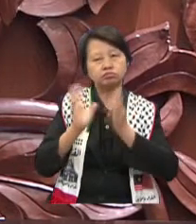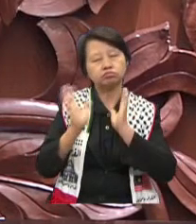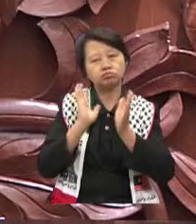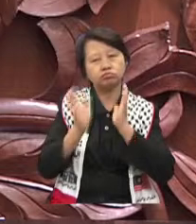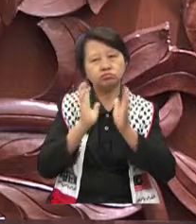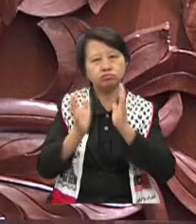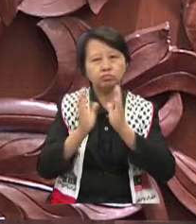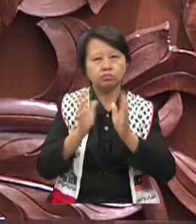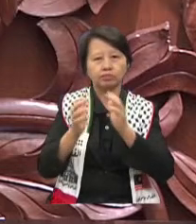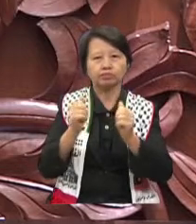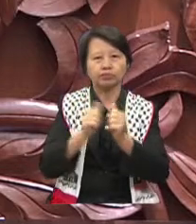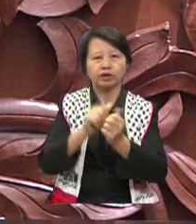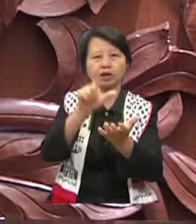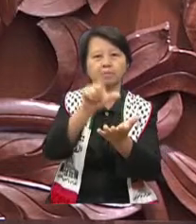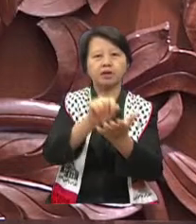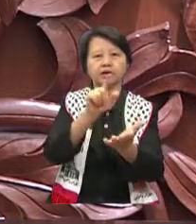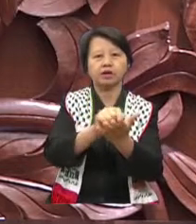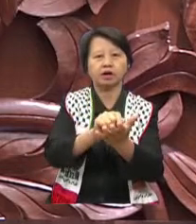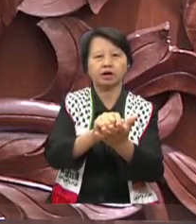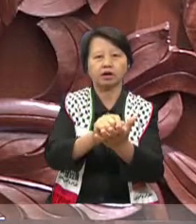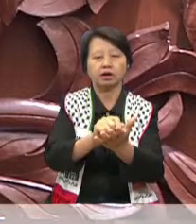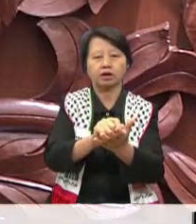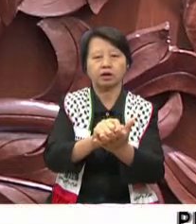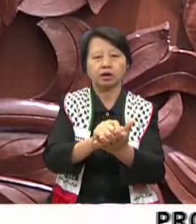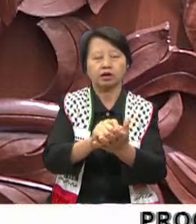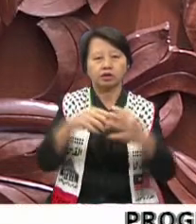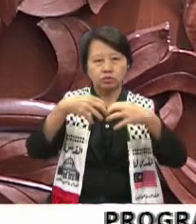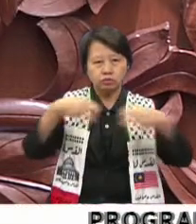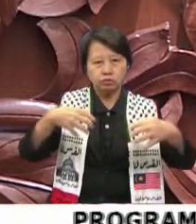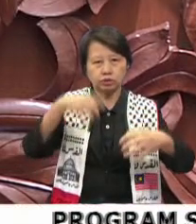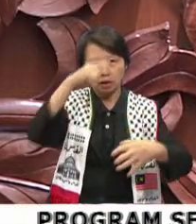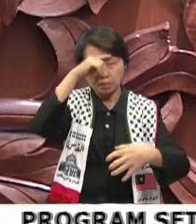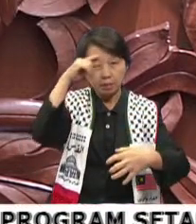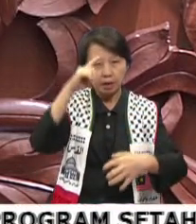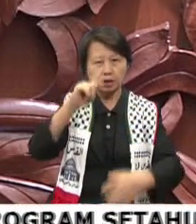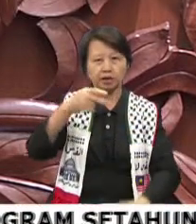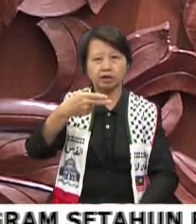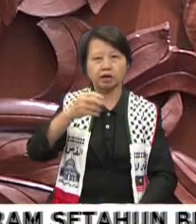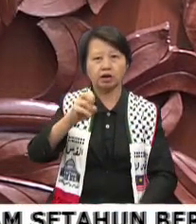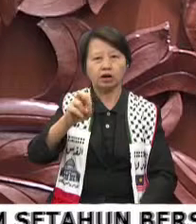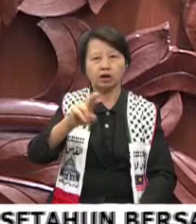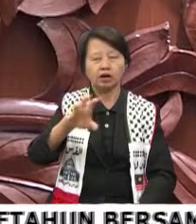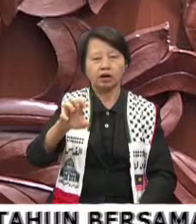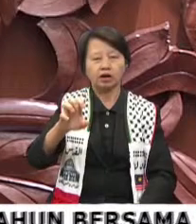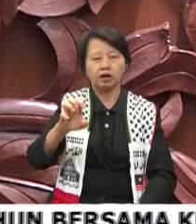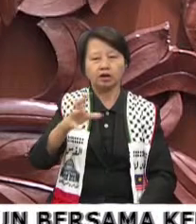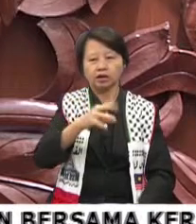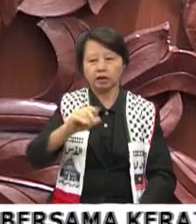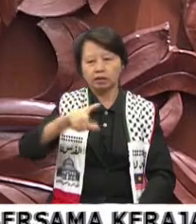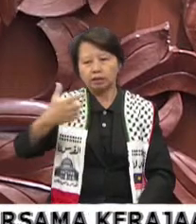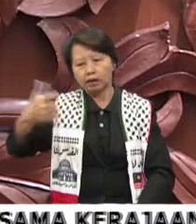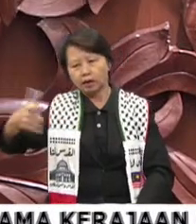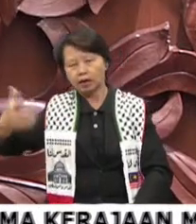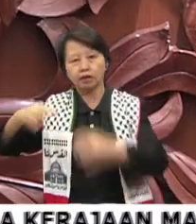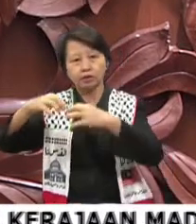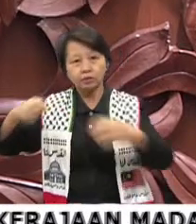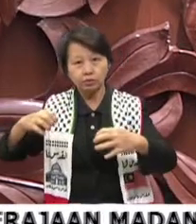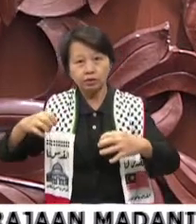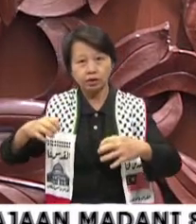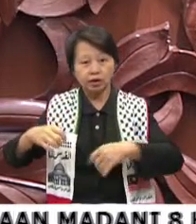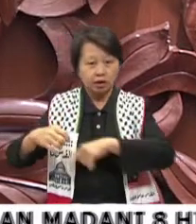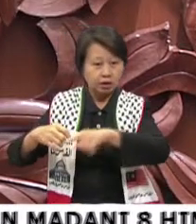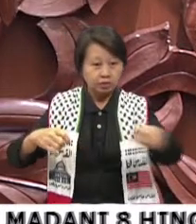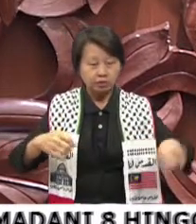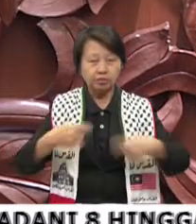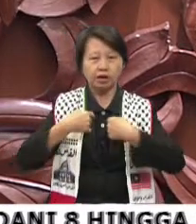mesra bersama dengan media blackon dan juga lain-lain durianah Sean itu saya